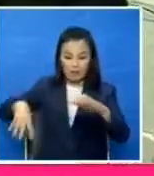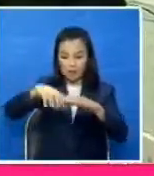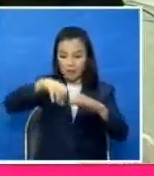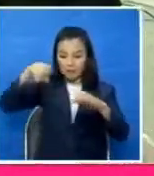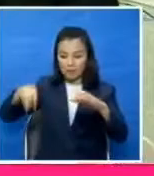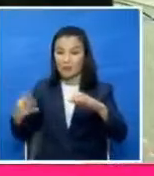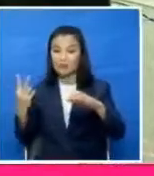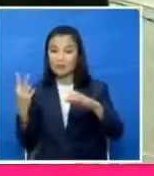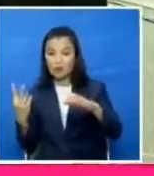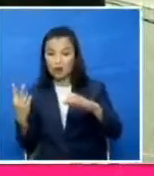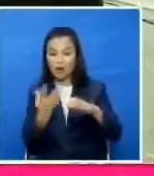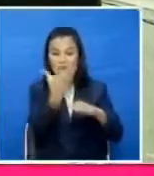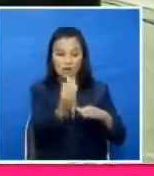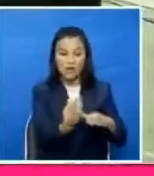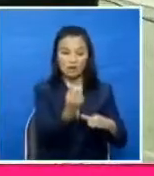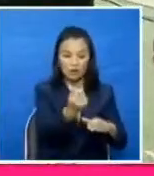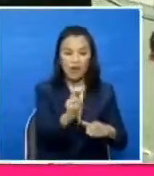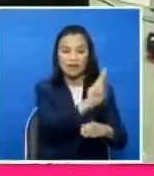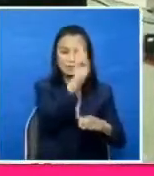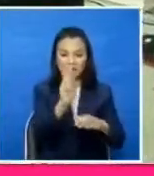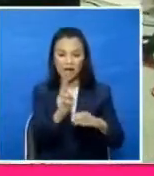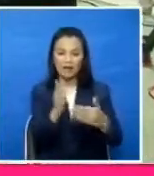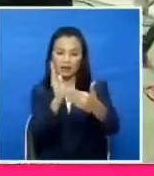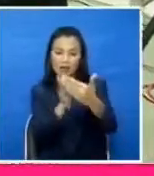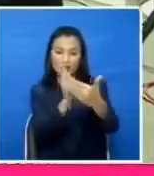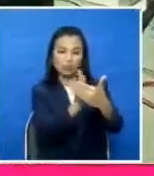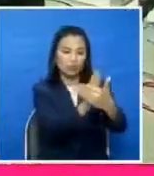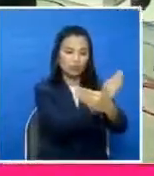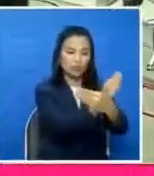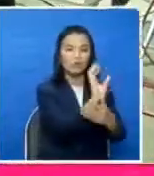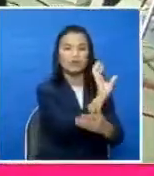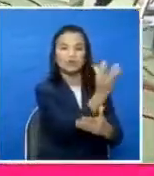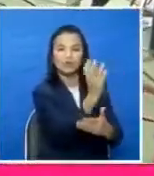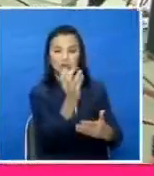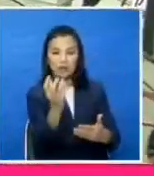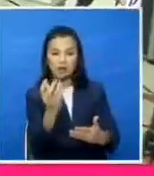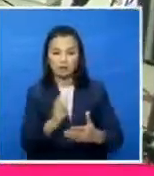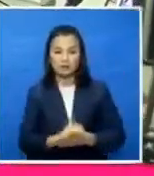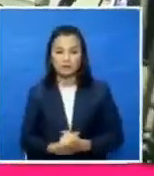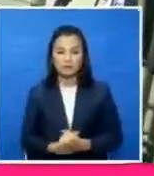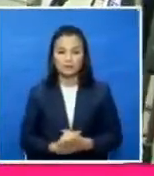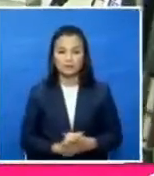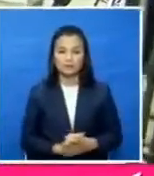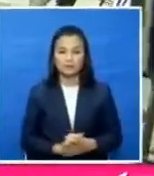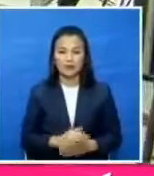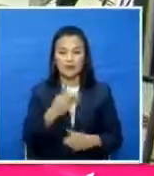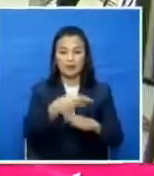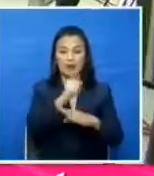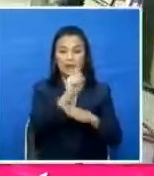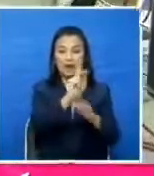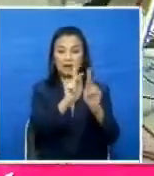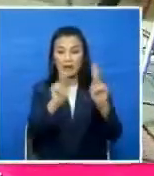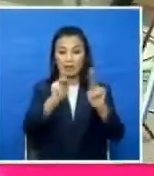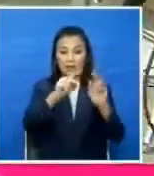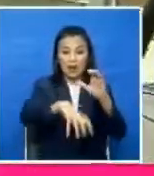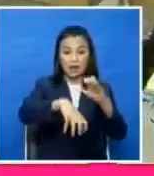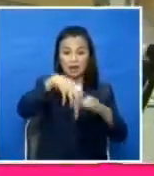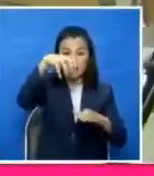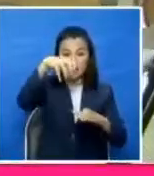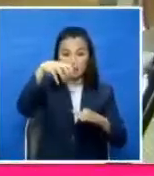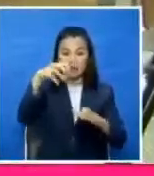และใช้หลักที่เหลือในการออกรางวัลอันดับเลขท้าย5ตัว ประธานกรรมการจับได้หลัก